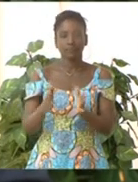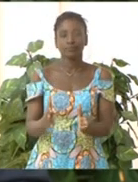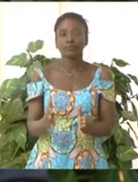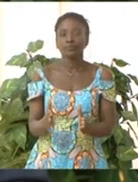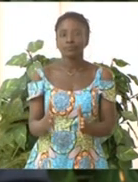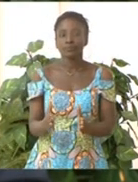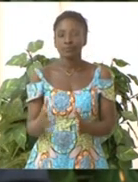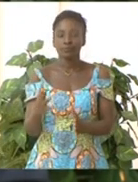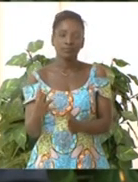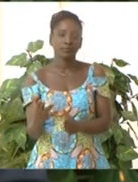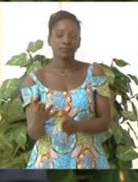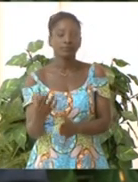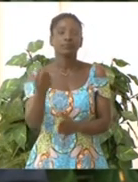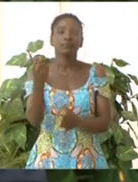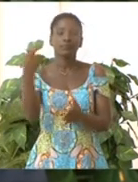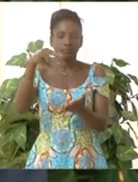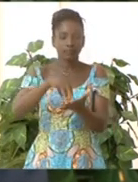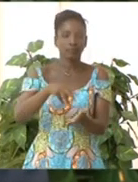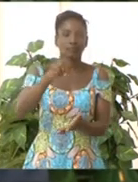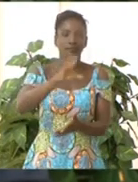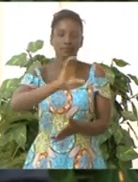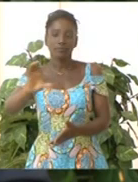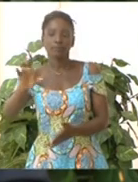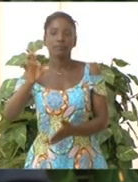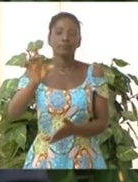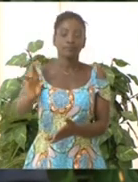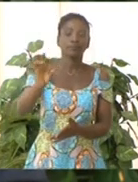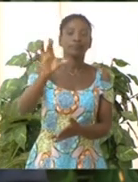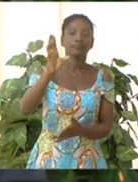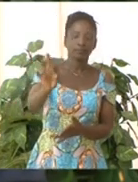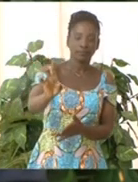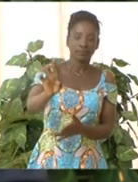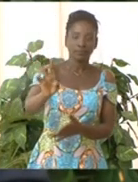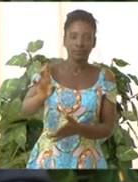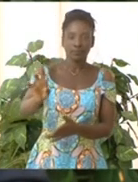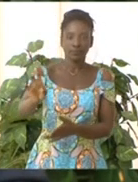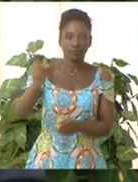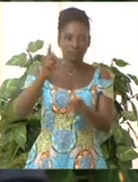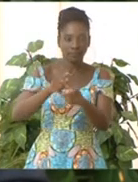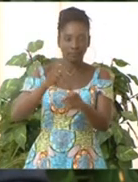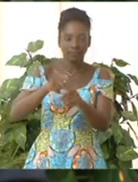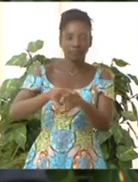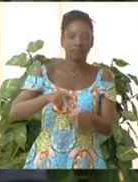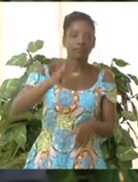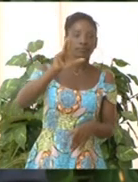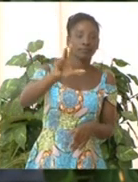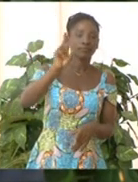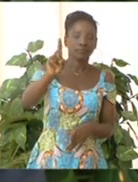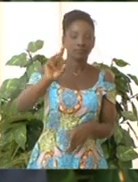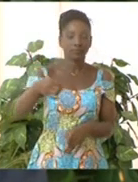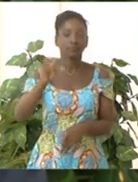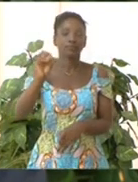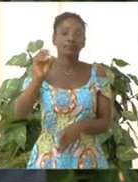12 1987 taux de participation 31,07 pour